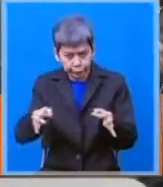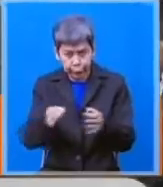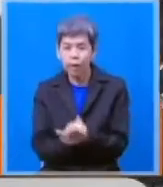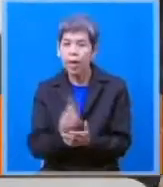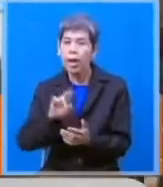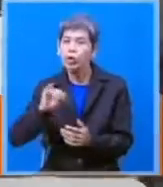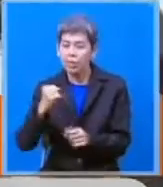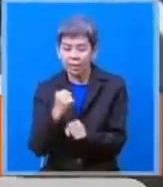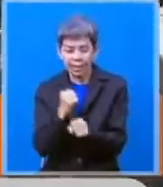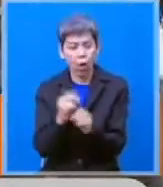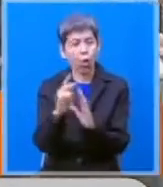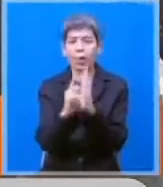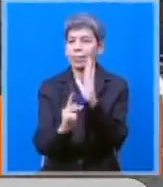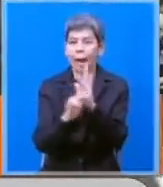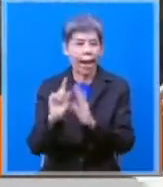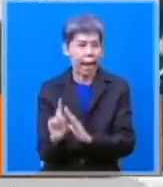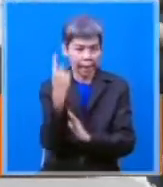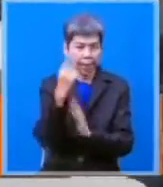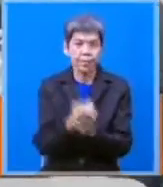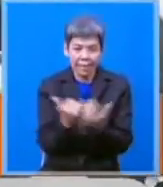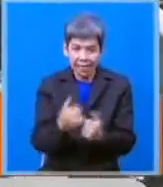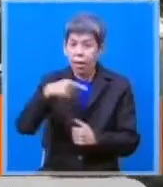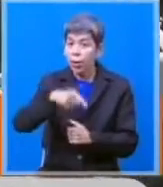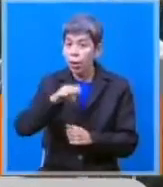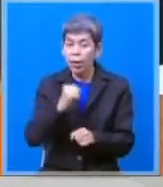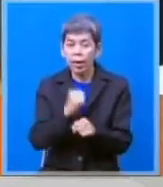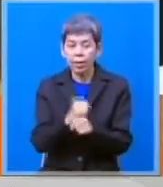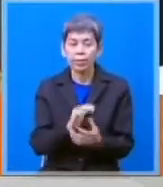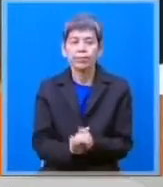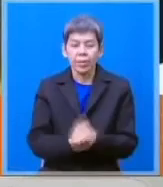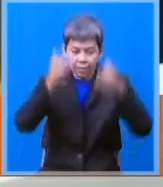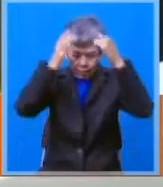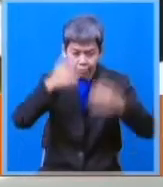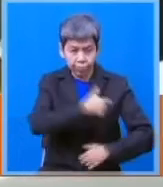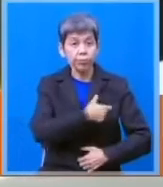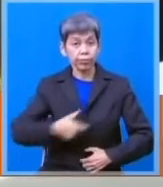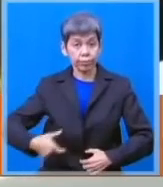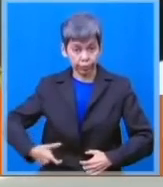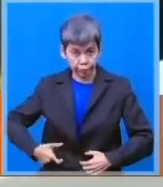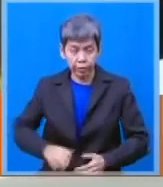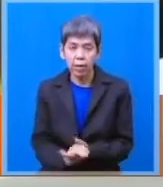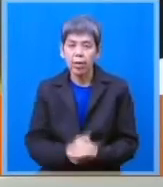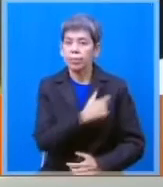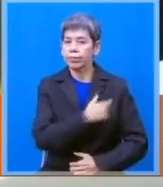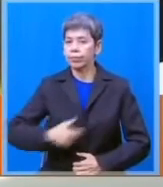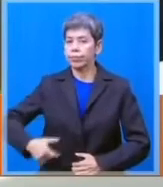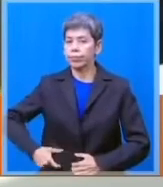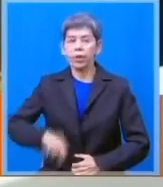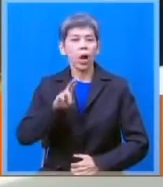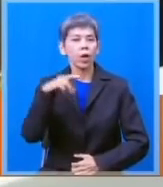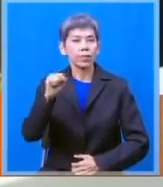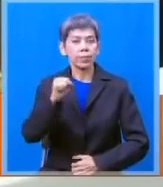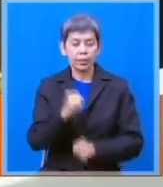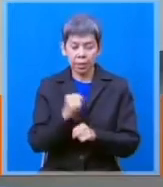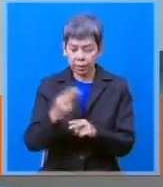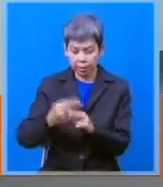รุจินะคะเป็นกฎหมายฉบับแรกหลังพระราชพิธีบรมราชาภิเษกที่พระบาทสมเด็จพระเจ้าอยู่หัวจะทรง